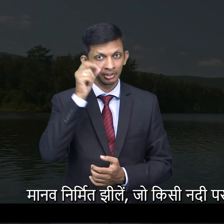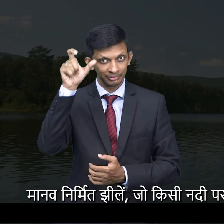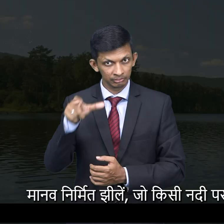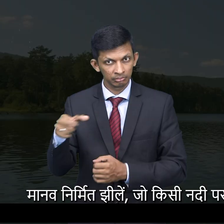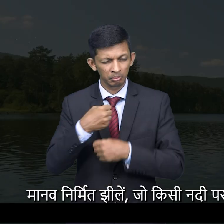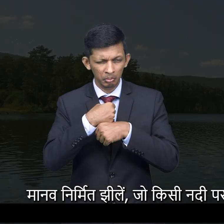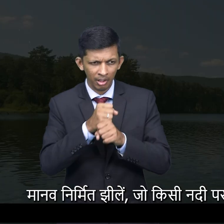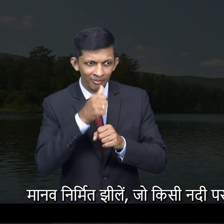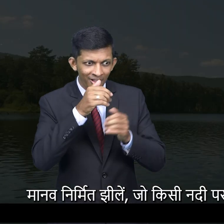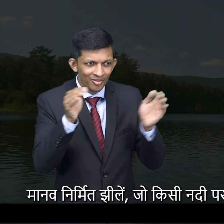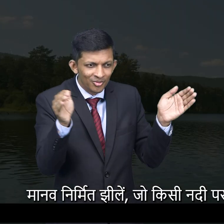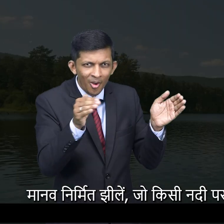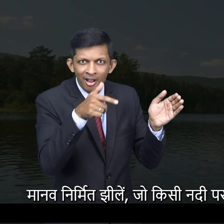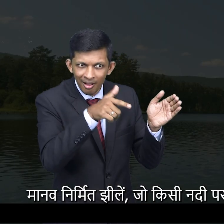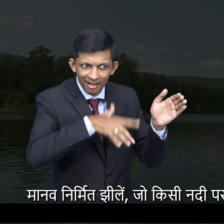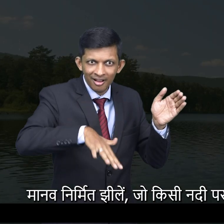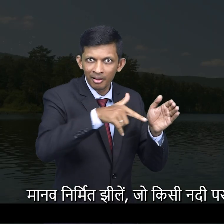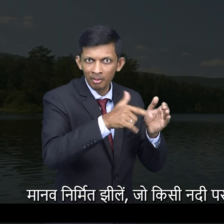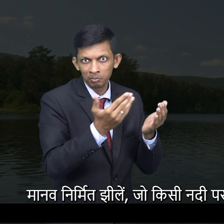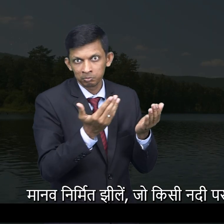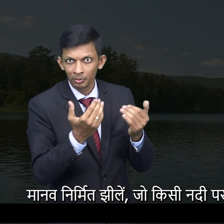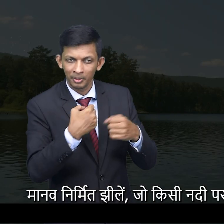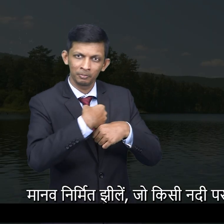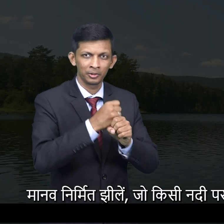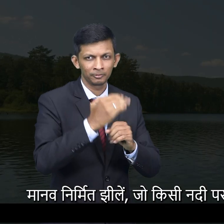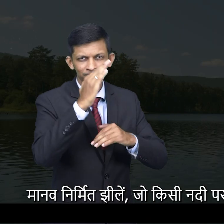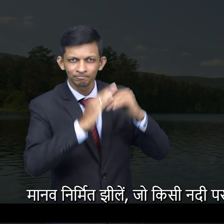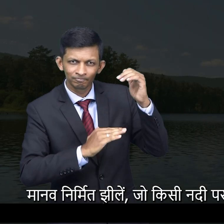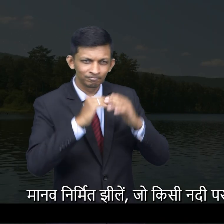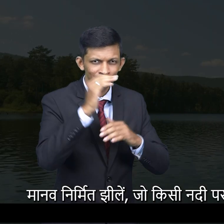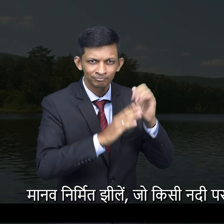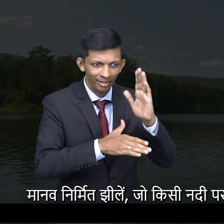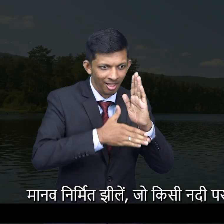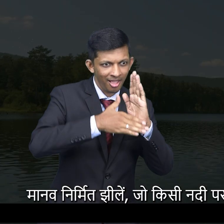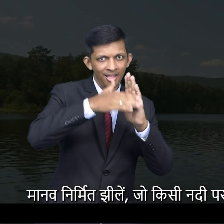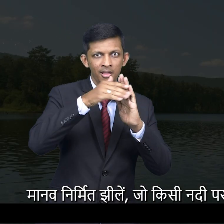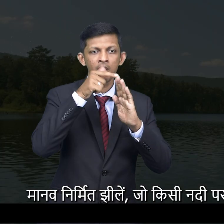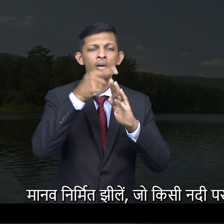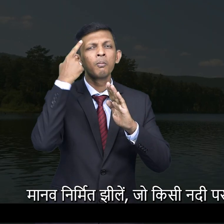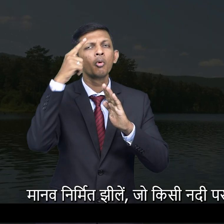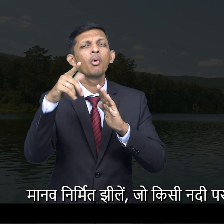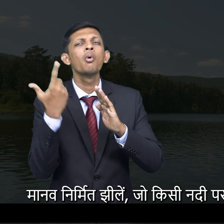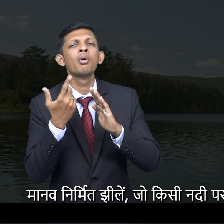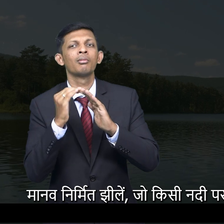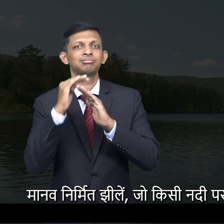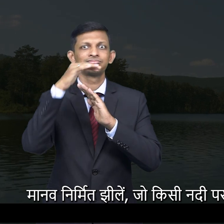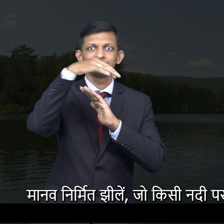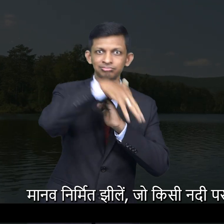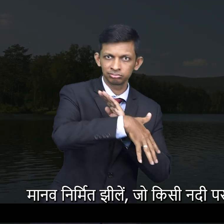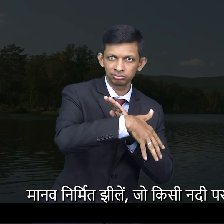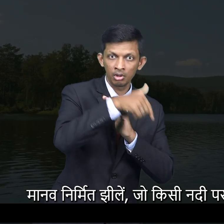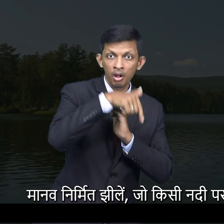मानव निर्मित झीलें जो किसी नदी पर बांध बनाए जाने पर बनती है, उन्हें जलाशय कहा जाता है।